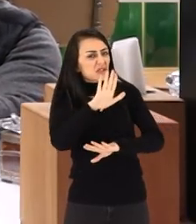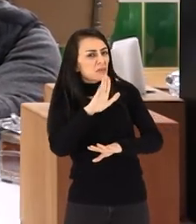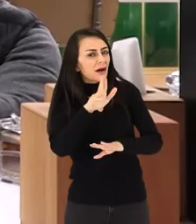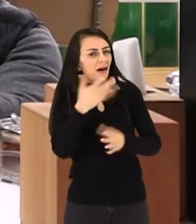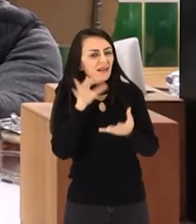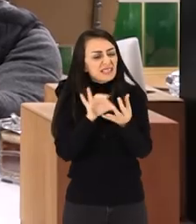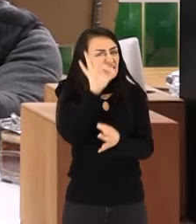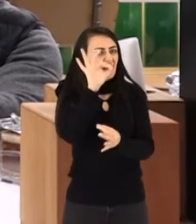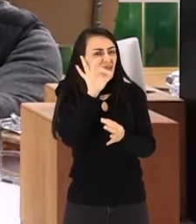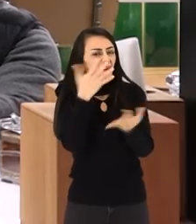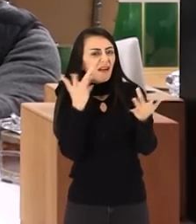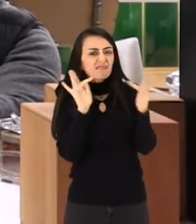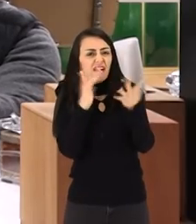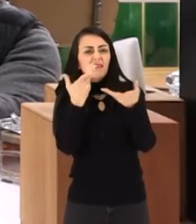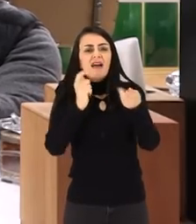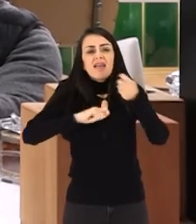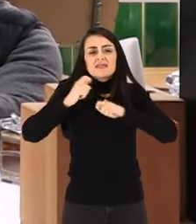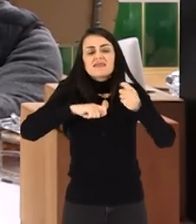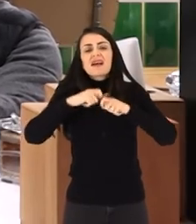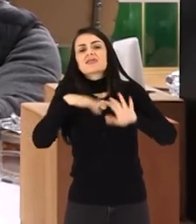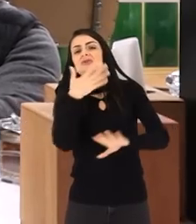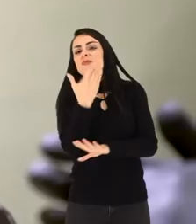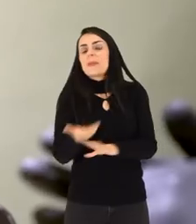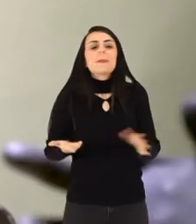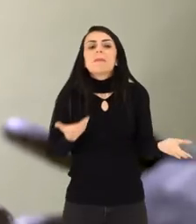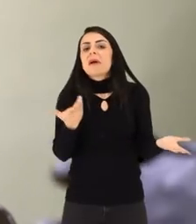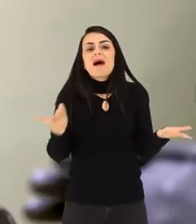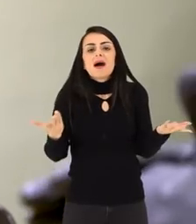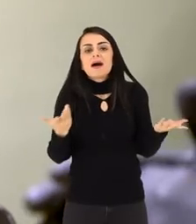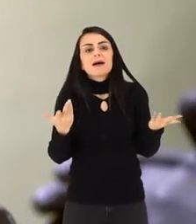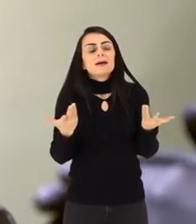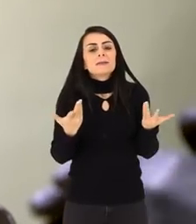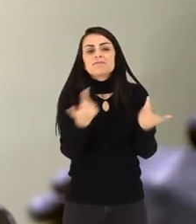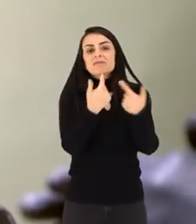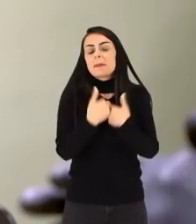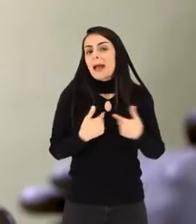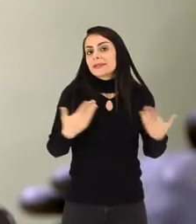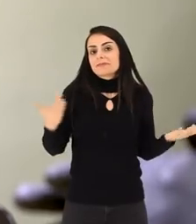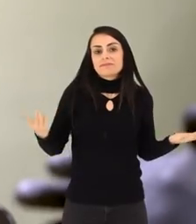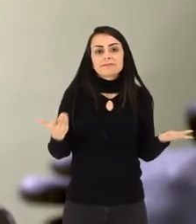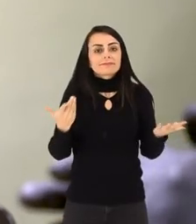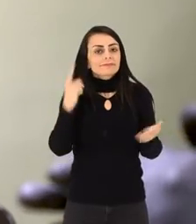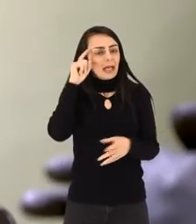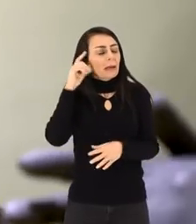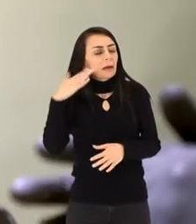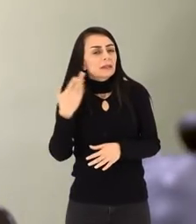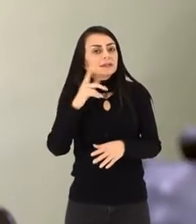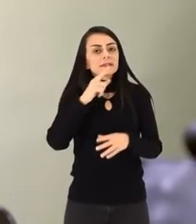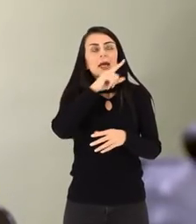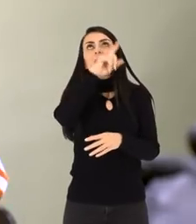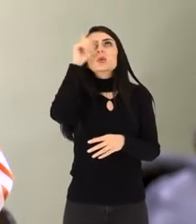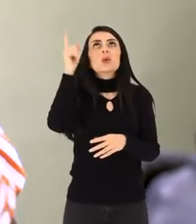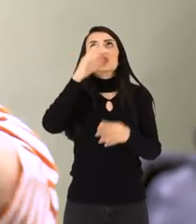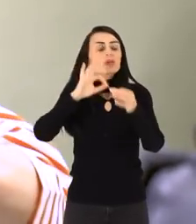şu anda insanlar ve o kadar tuhaf bir mevzu üzerinde uğraşılıyor ki. Yani bence en önemli orası. Orada